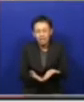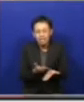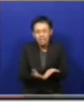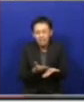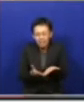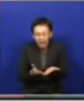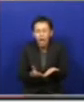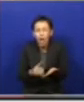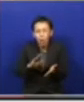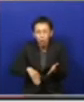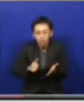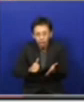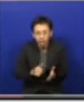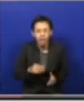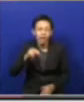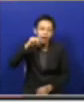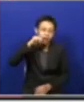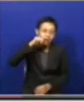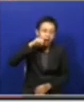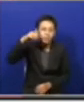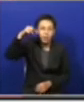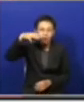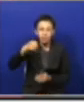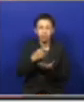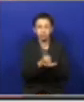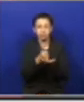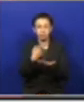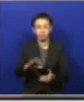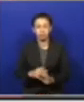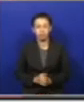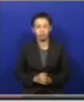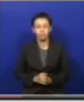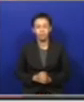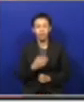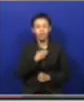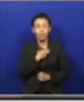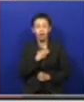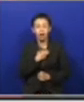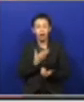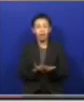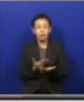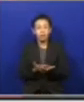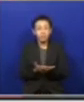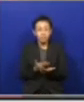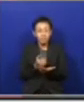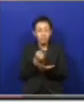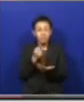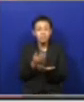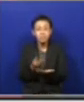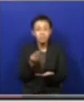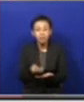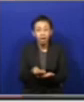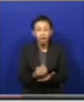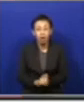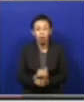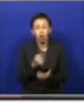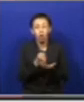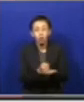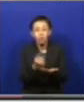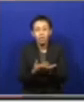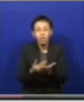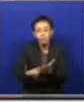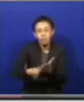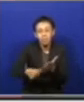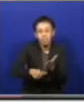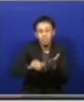ค่าน้ำค่าไฟค่าอะไรก็ตามท่านพอได้ทำแล้วแต่ขอให้รายจ่ายพวกนี้เอามาลดหย่อนภาษีราย